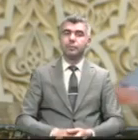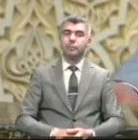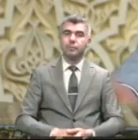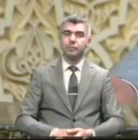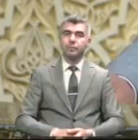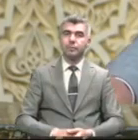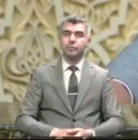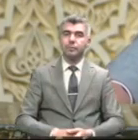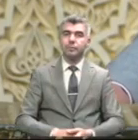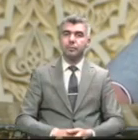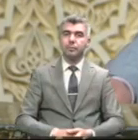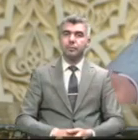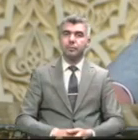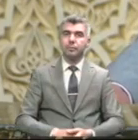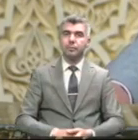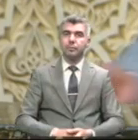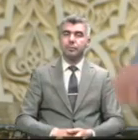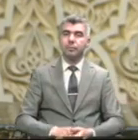الله يخليك